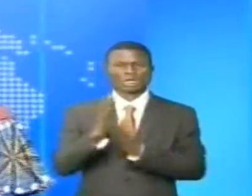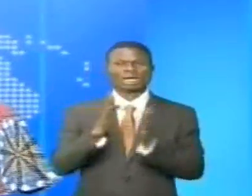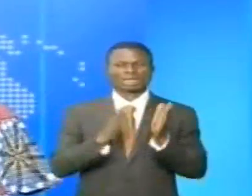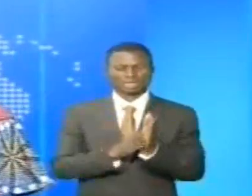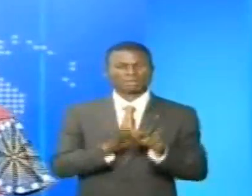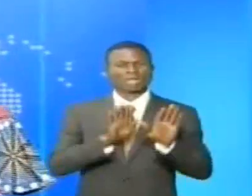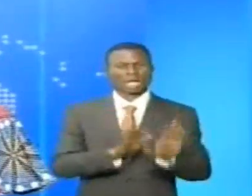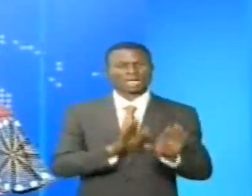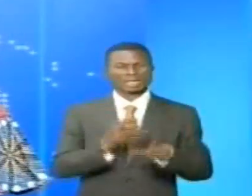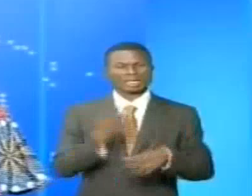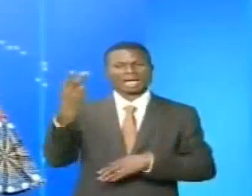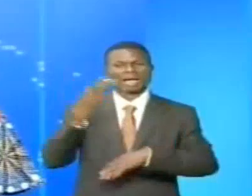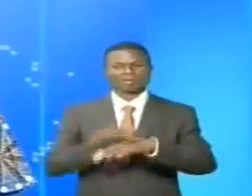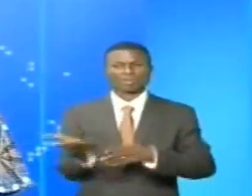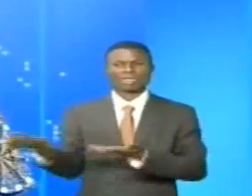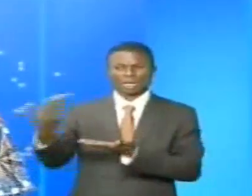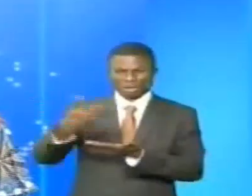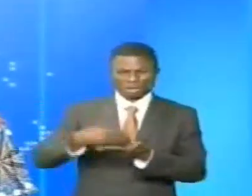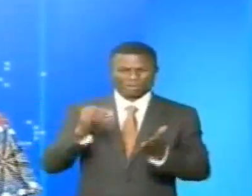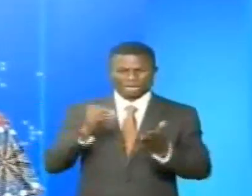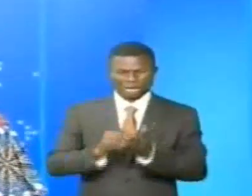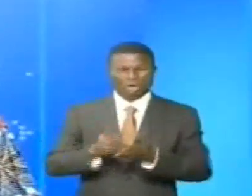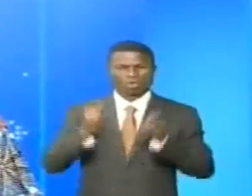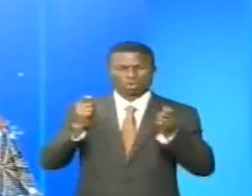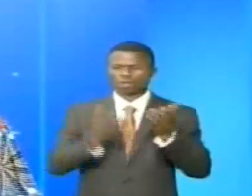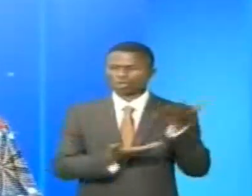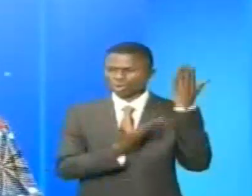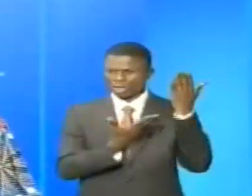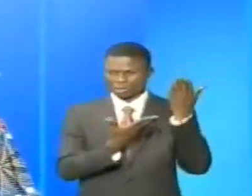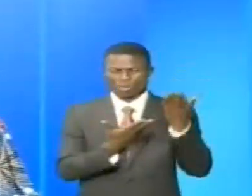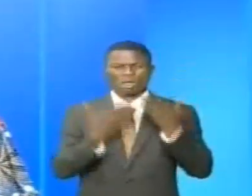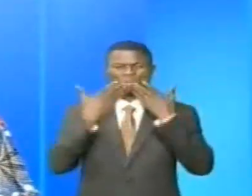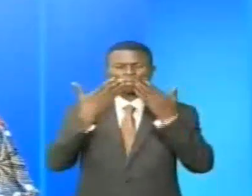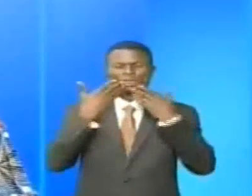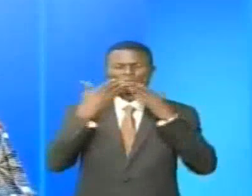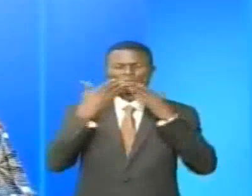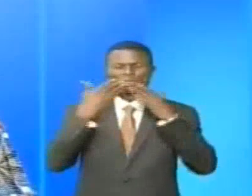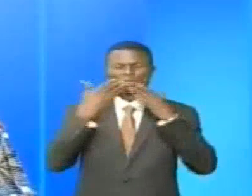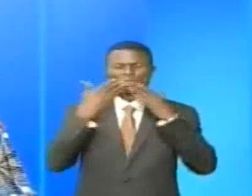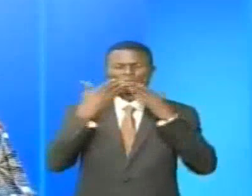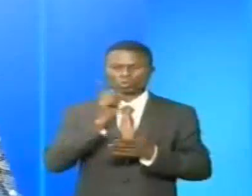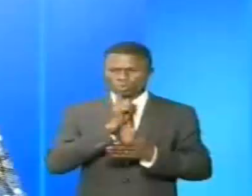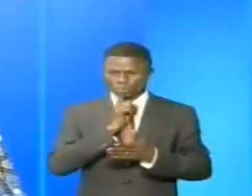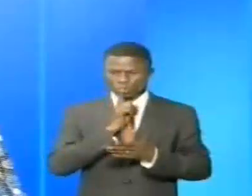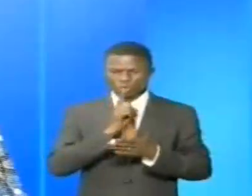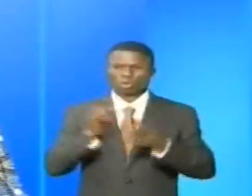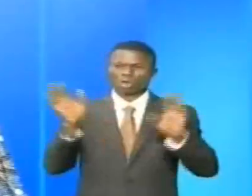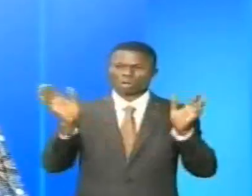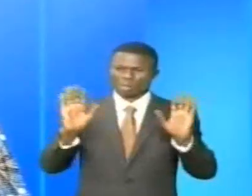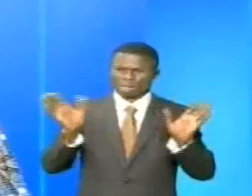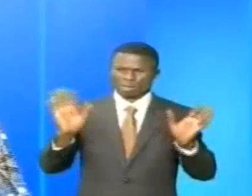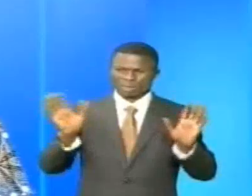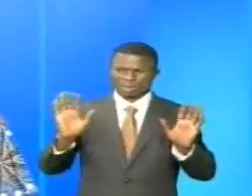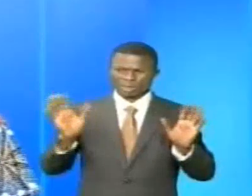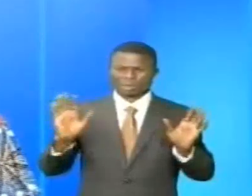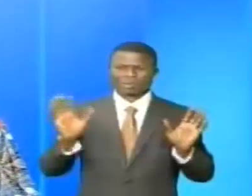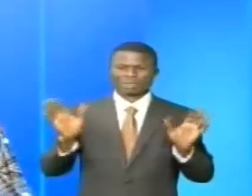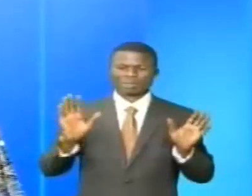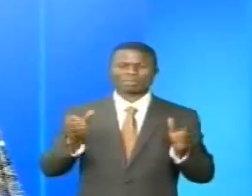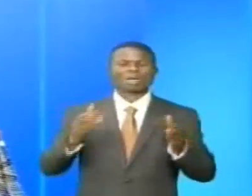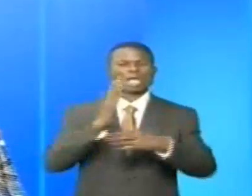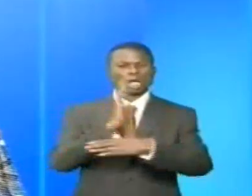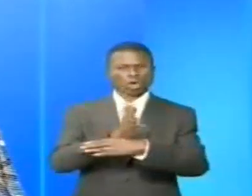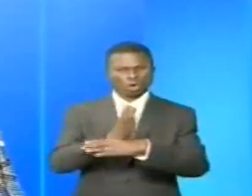Messieurs, merci à vous tous de nous avoir suivis. Merci pour votre confiance et fidélité. L'information revient à 20h. Prenez soin de vous, car chaque